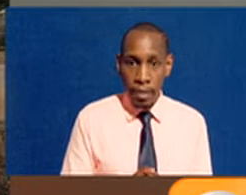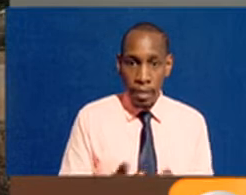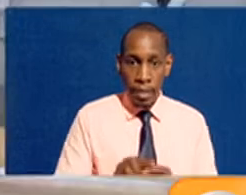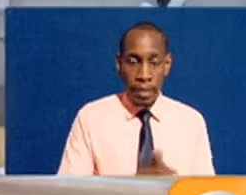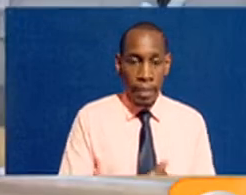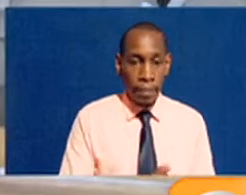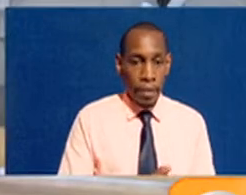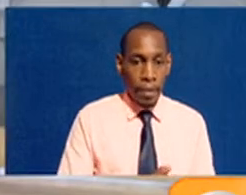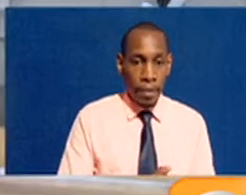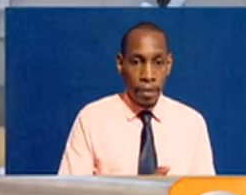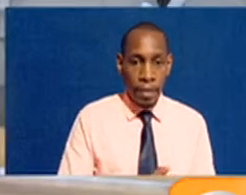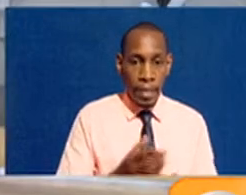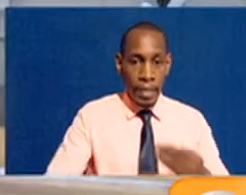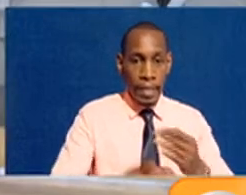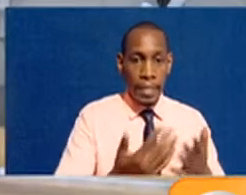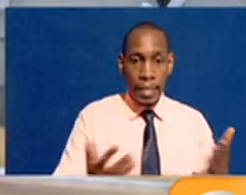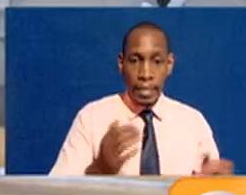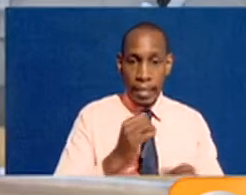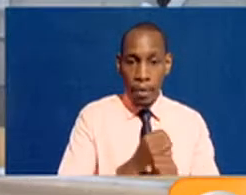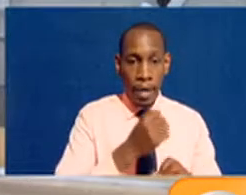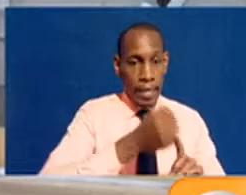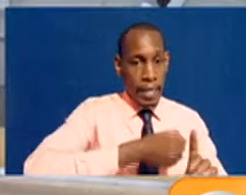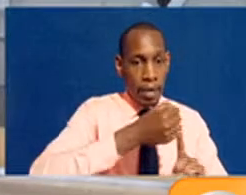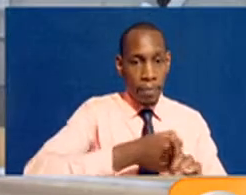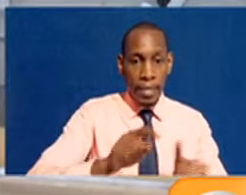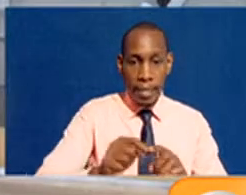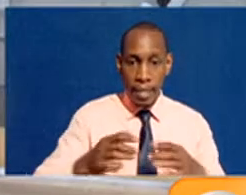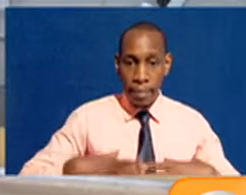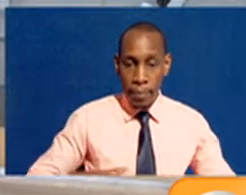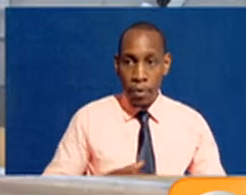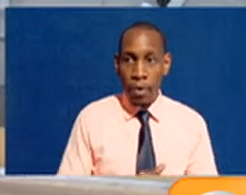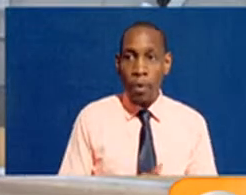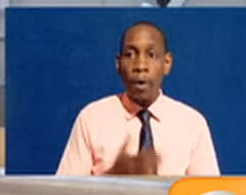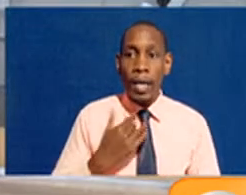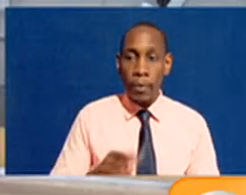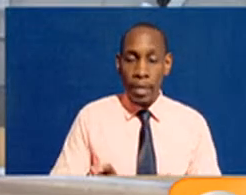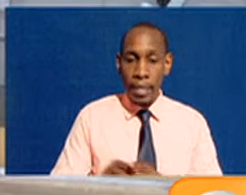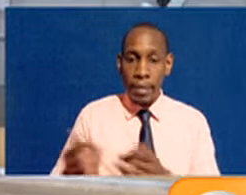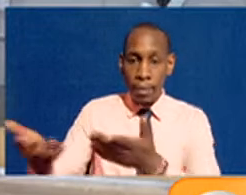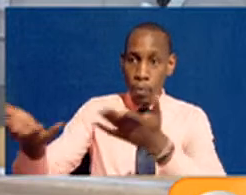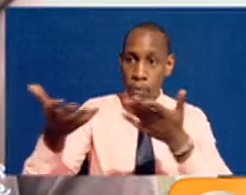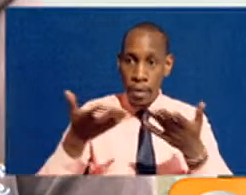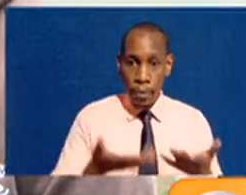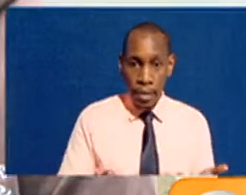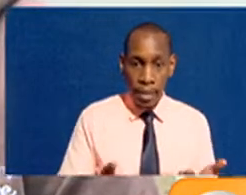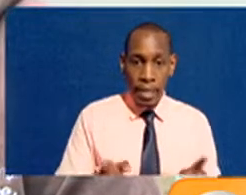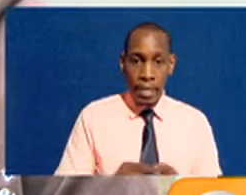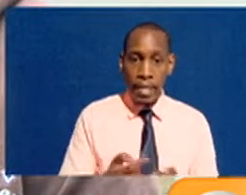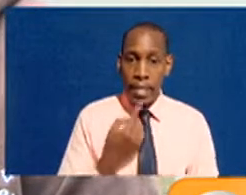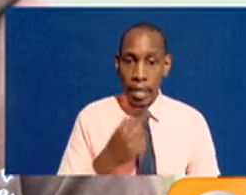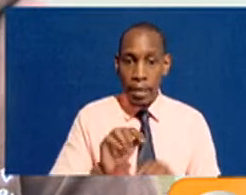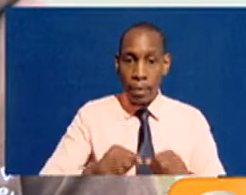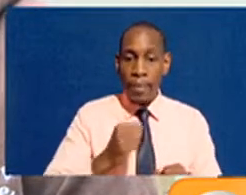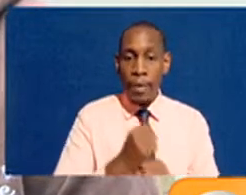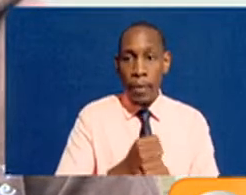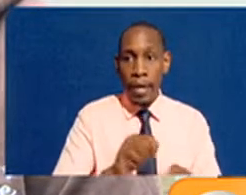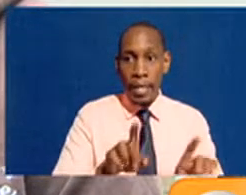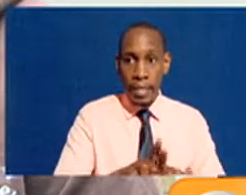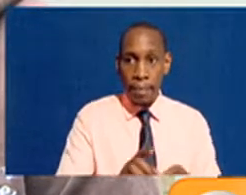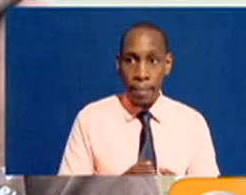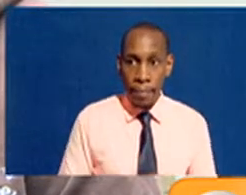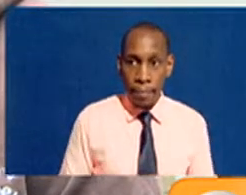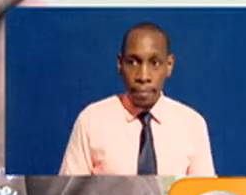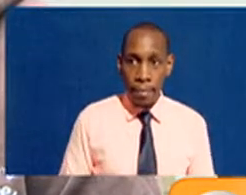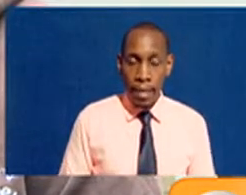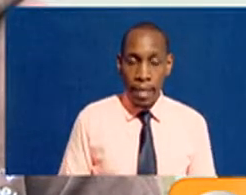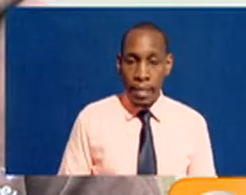nikauza tu zile vitu tunafanya. Kapata hawa watu walikuwa wanataka kuzimport. Nikawaambia we can do that. So